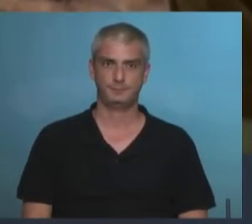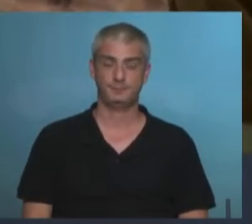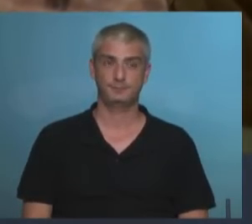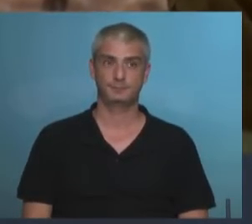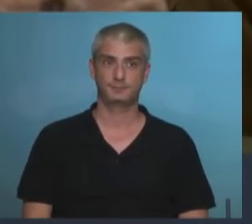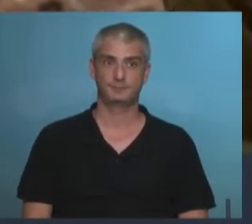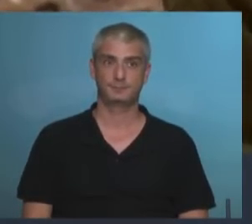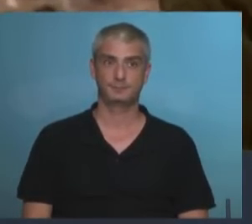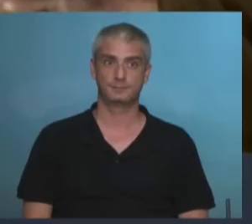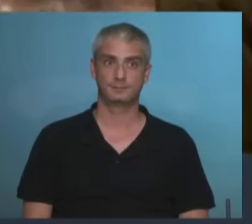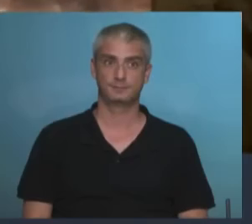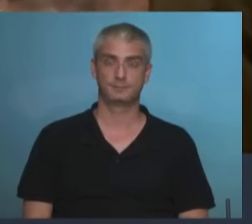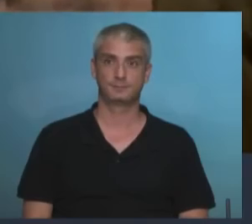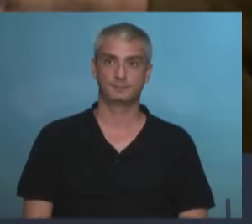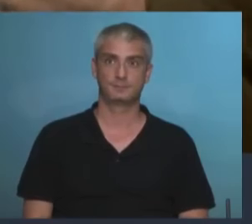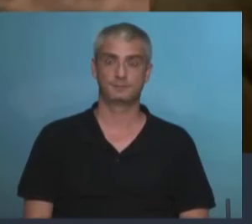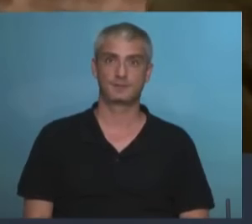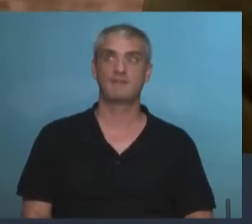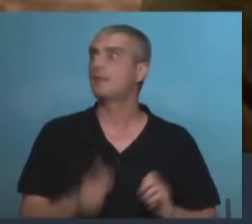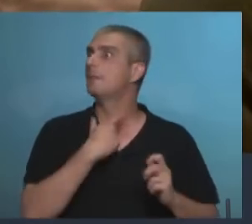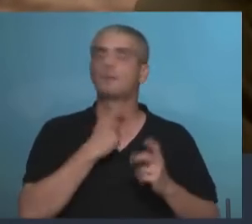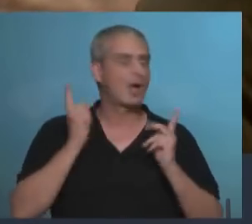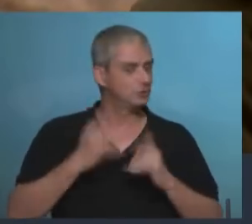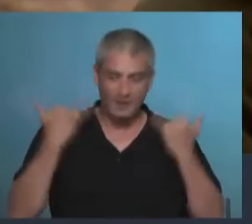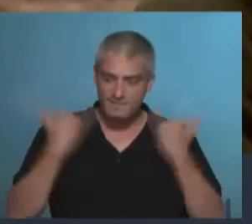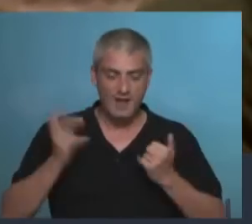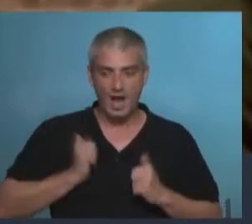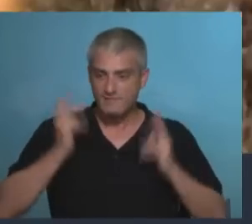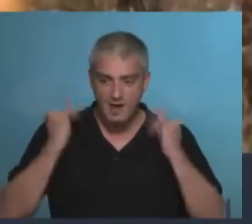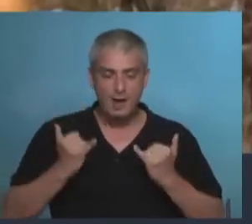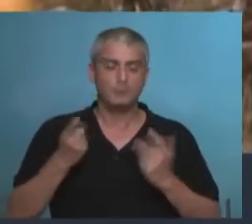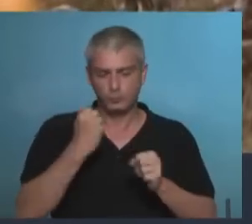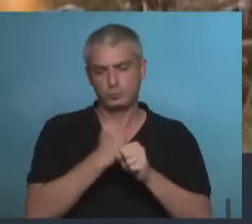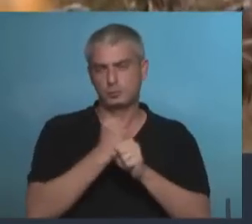אין ברירה, ואנחנו צריכים עכשיו לייצר כוח למשימה, אז הכוח יבצע את המשימה.